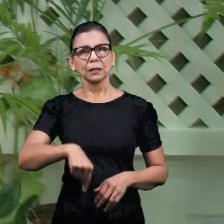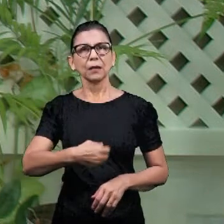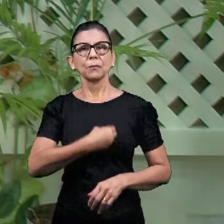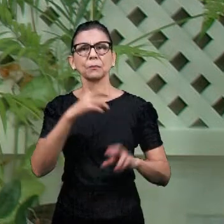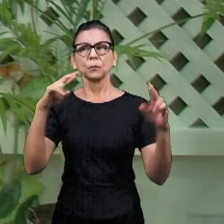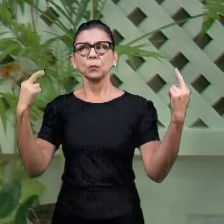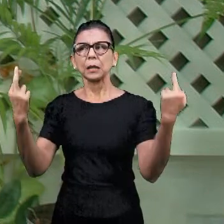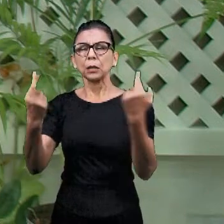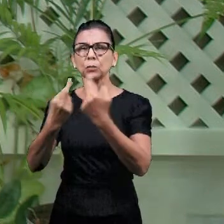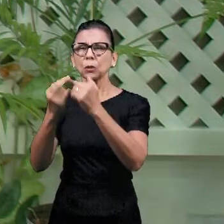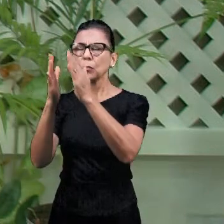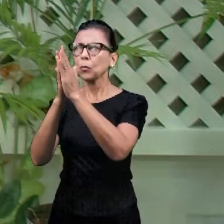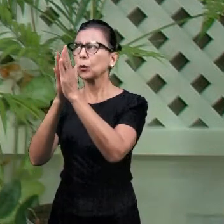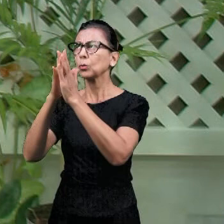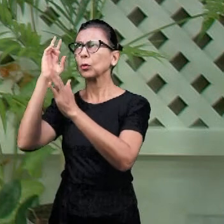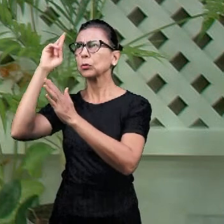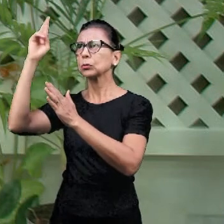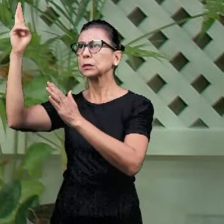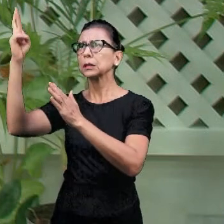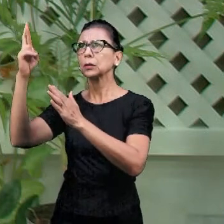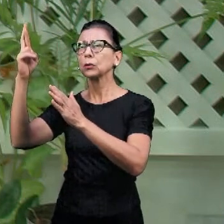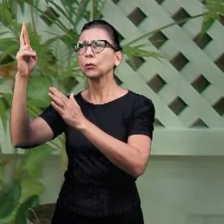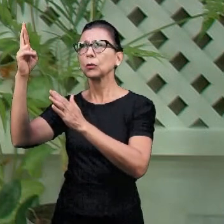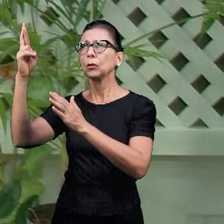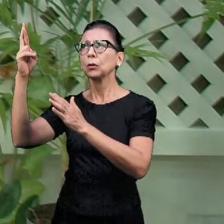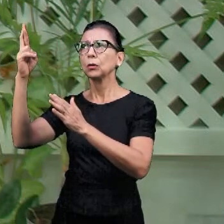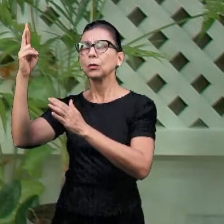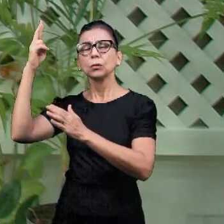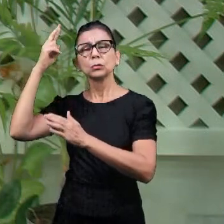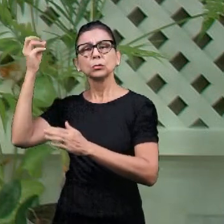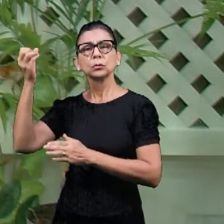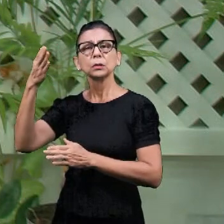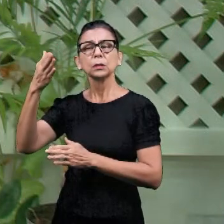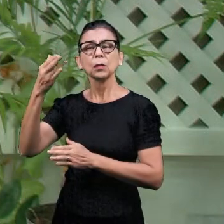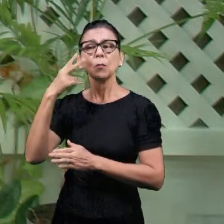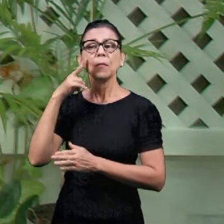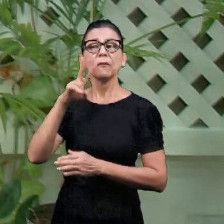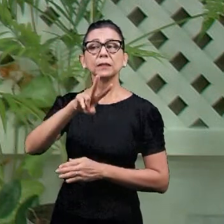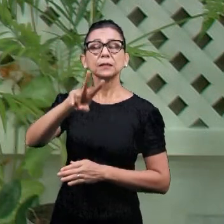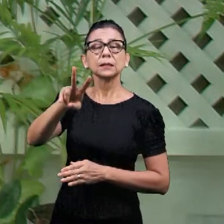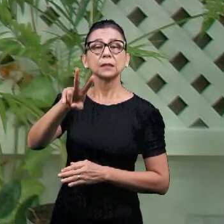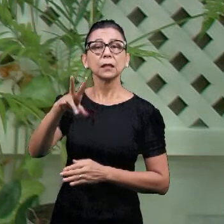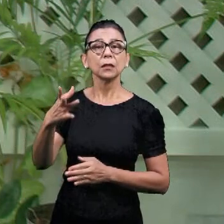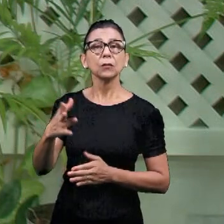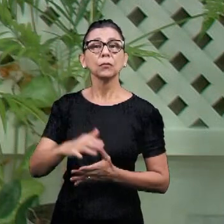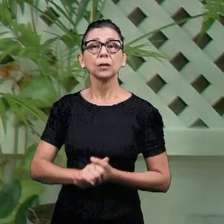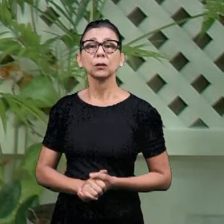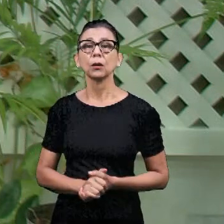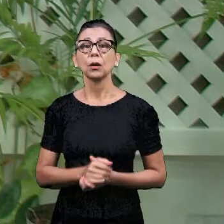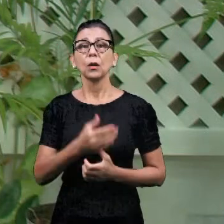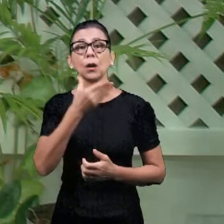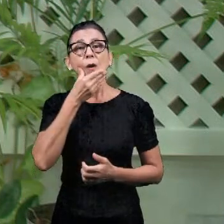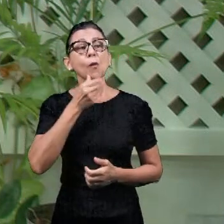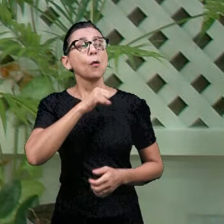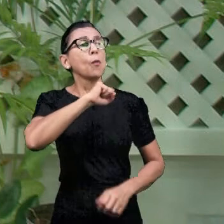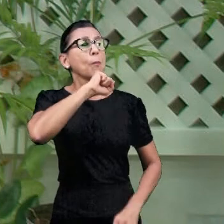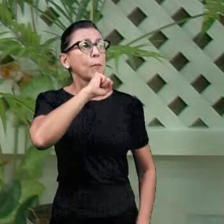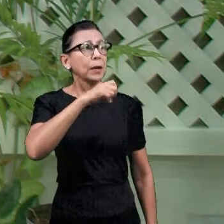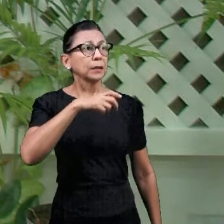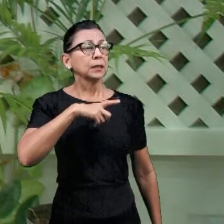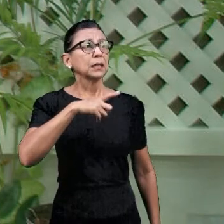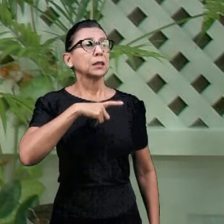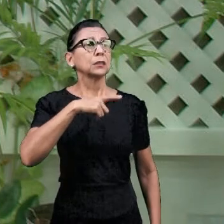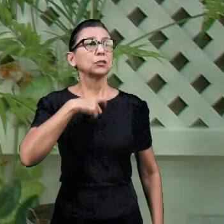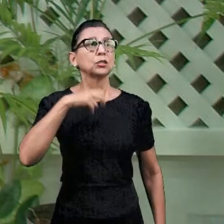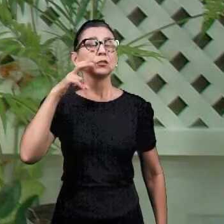a entendu le message, est allée au pied du Seigneur. Le Seigneur a donné une vision pour montrer en montrant, il est allé vers son père, sa mère.